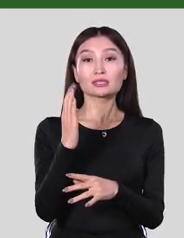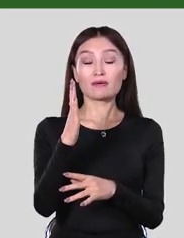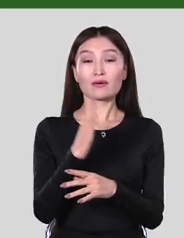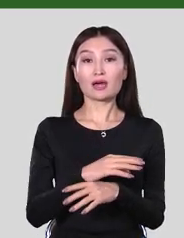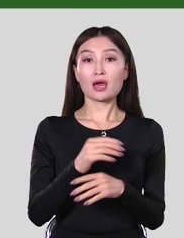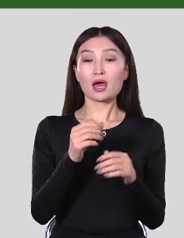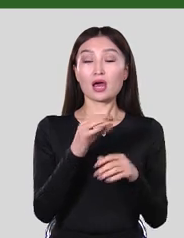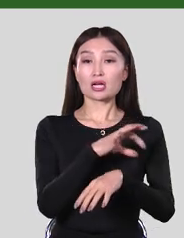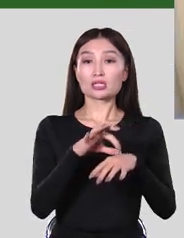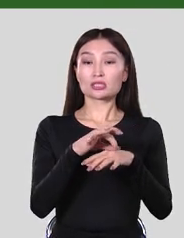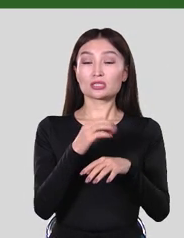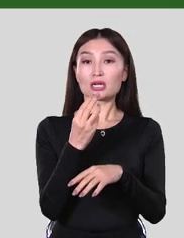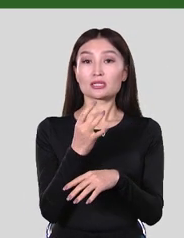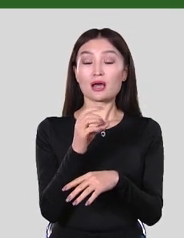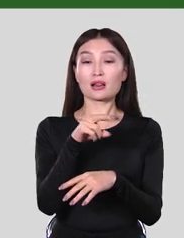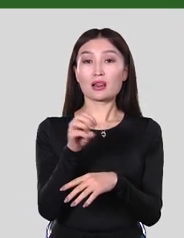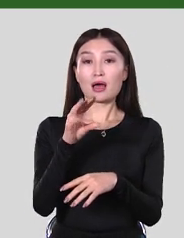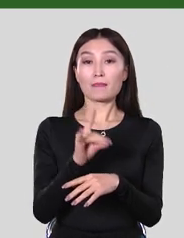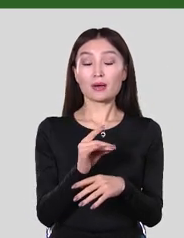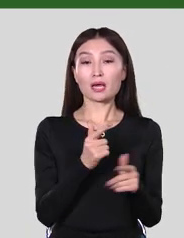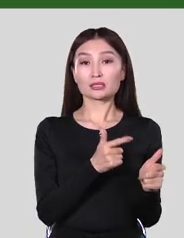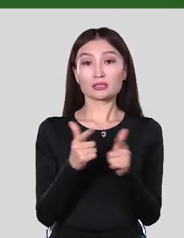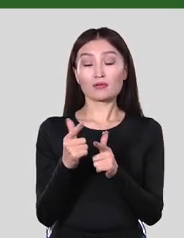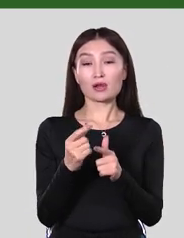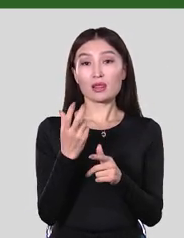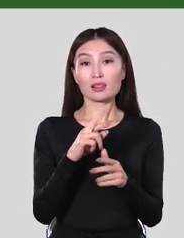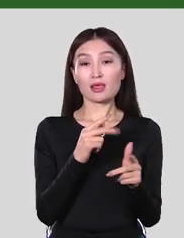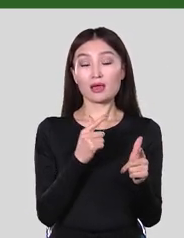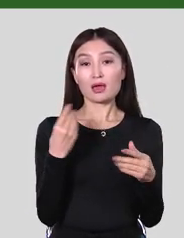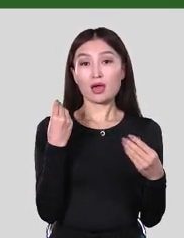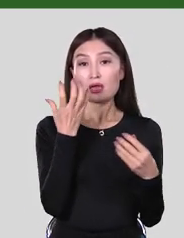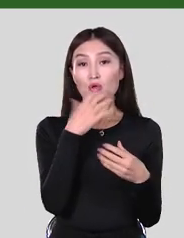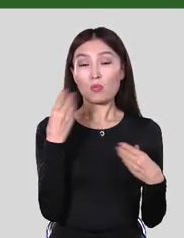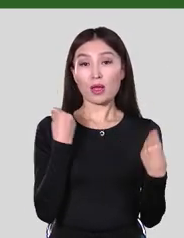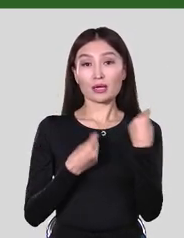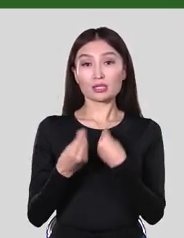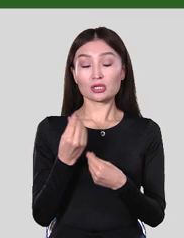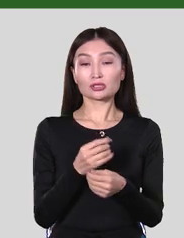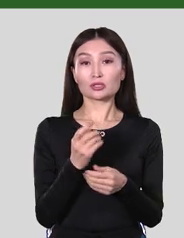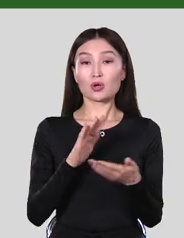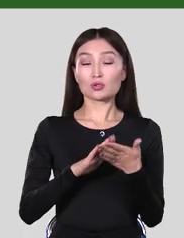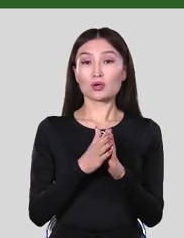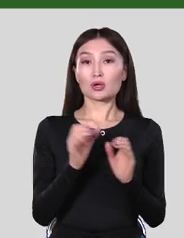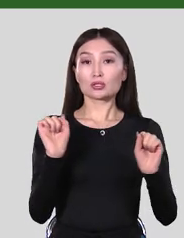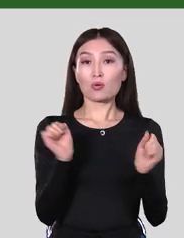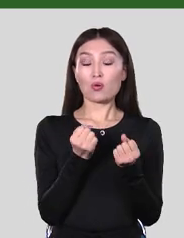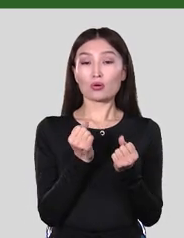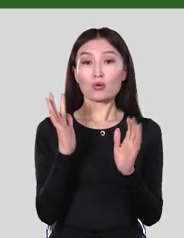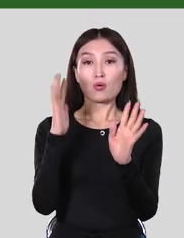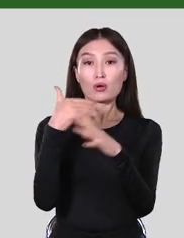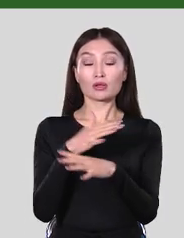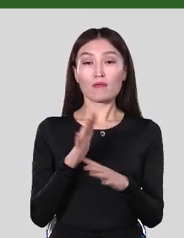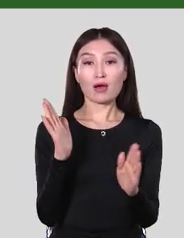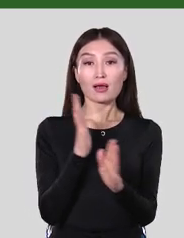Шерсть ламы используется для изготовления теплой одежды, так необходимой в условиях сурового горного